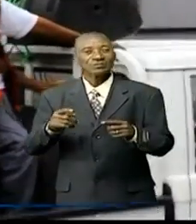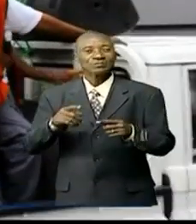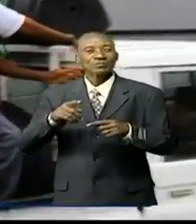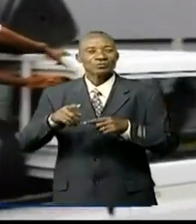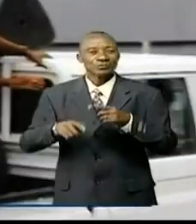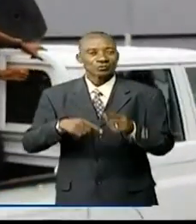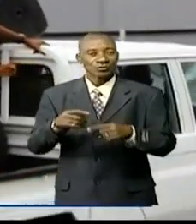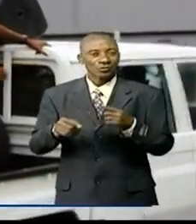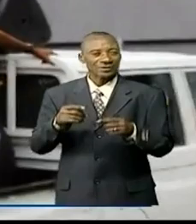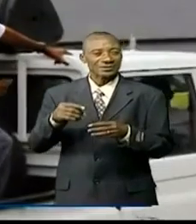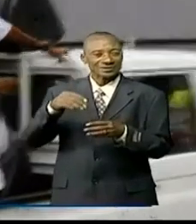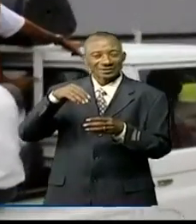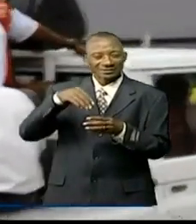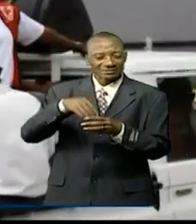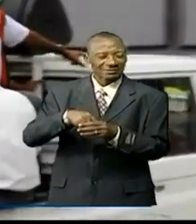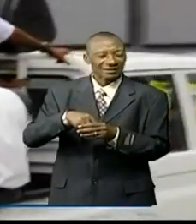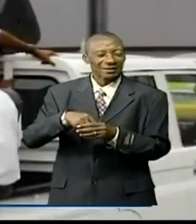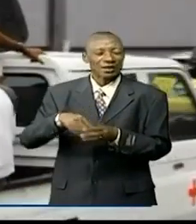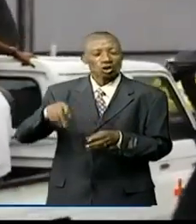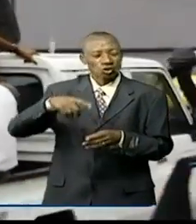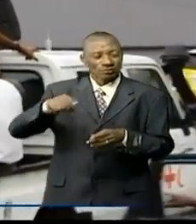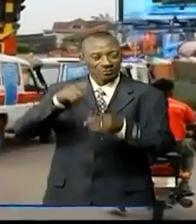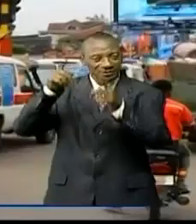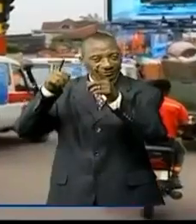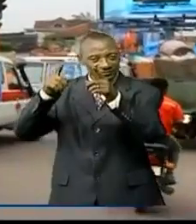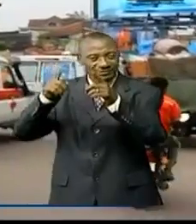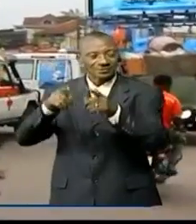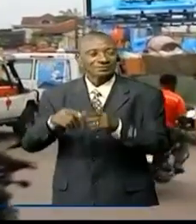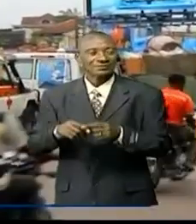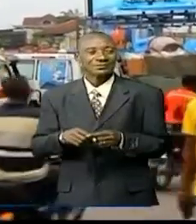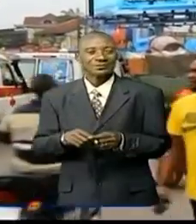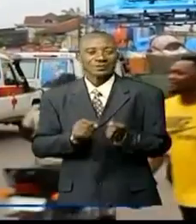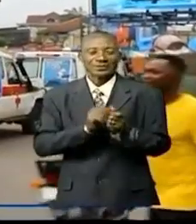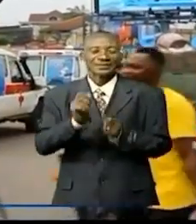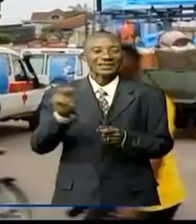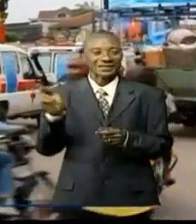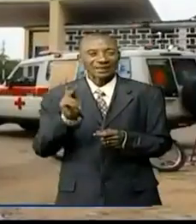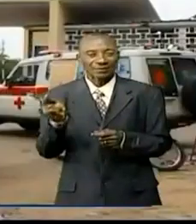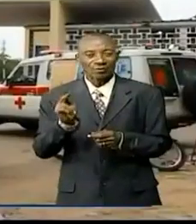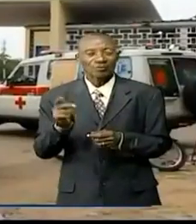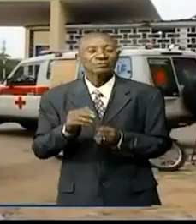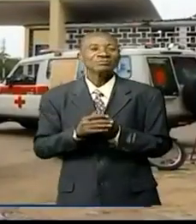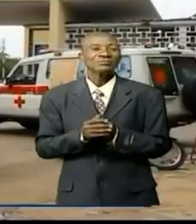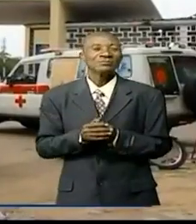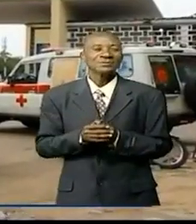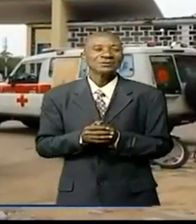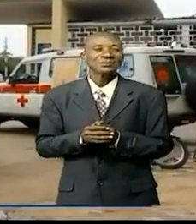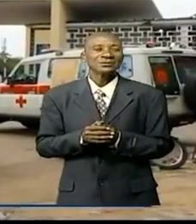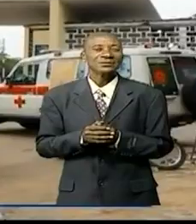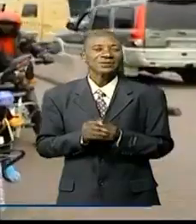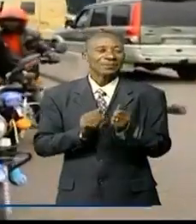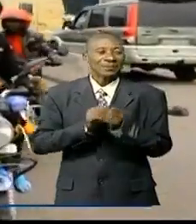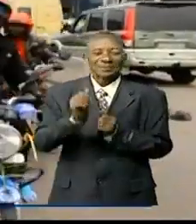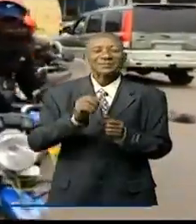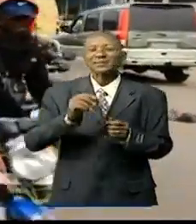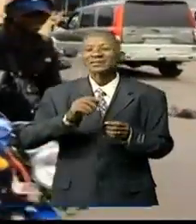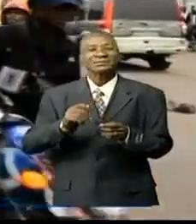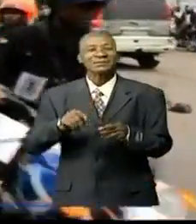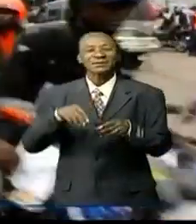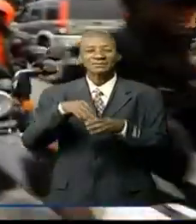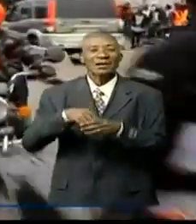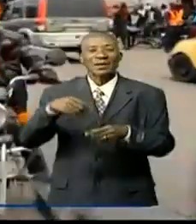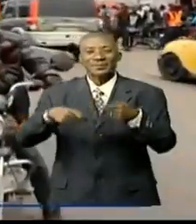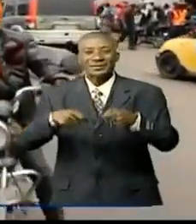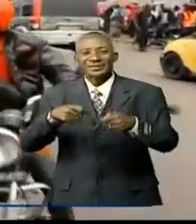cette organisation dans la commune de la Gombe, en passant par Kitambo Magasin, Upe, Unikin, Matete, Pascal, Kingasen,